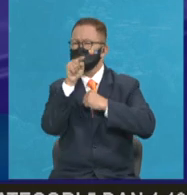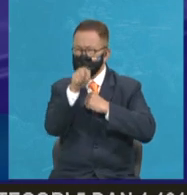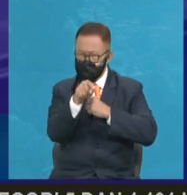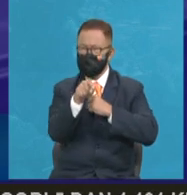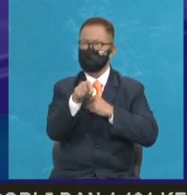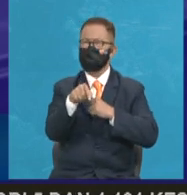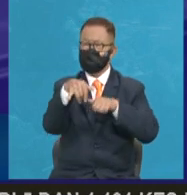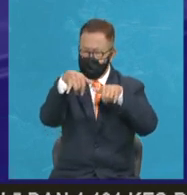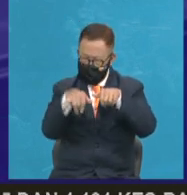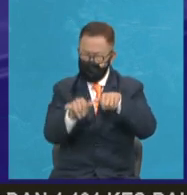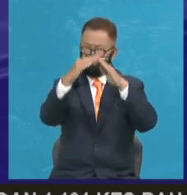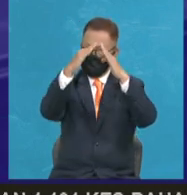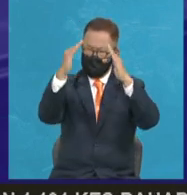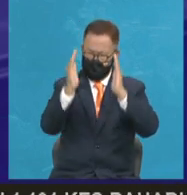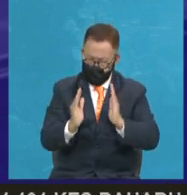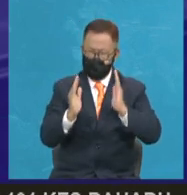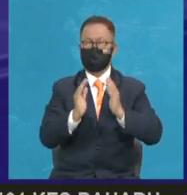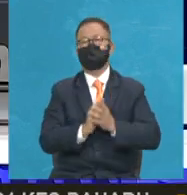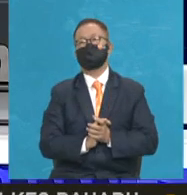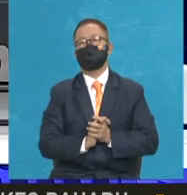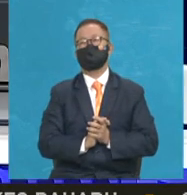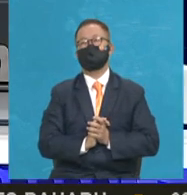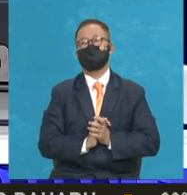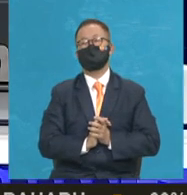pelanggaran arahan untuk berada di rumah